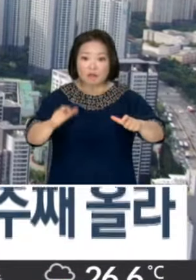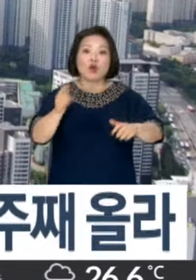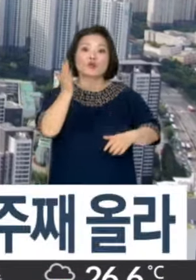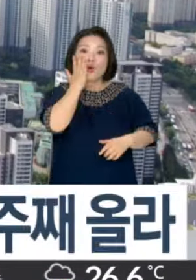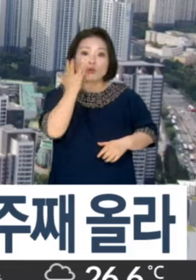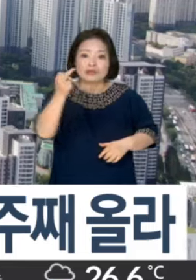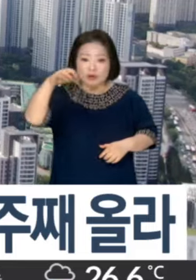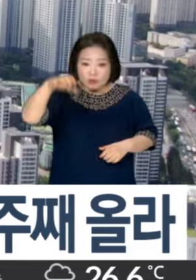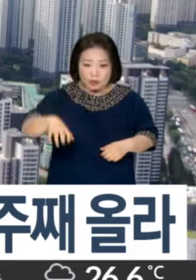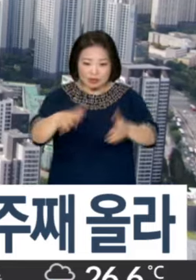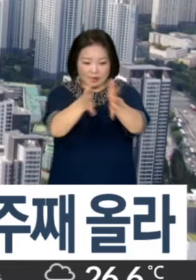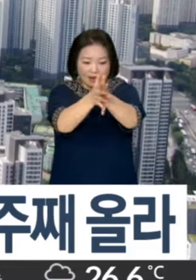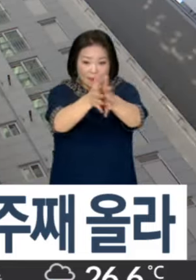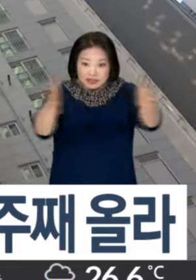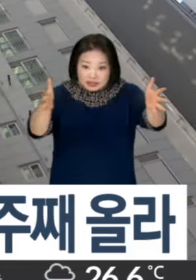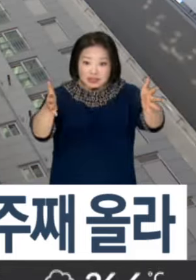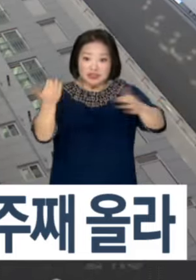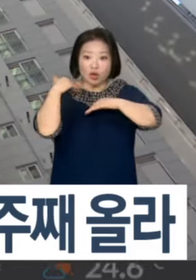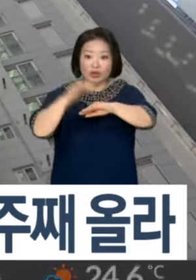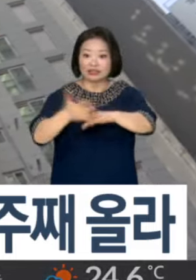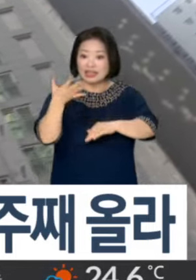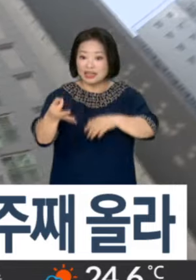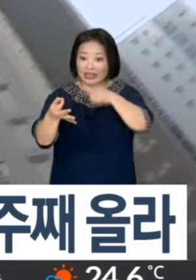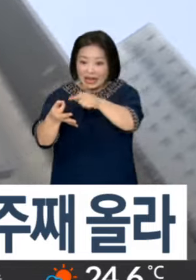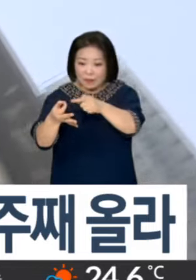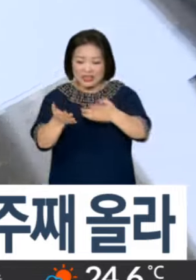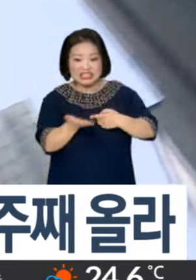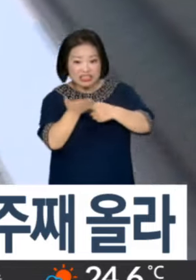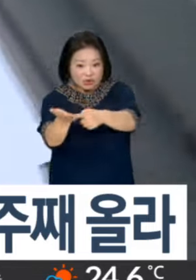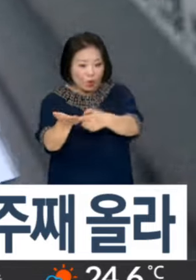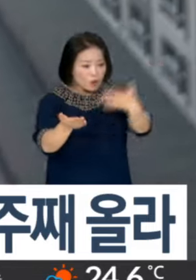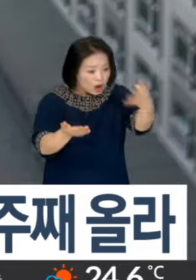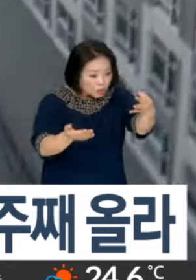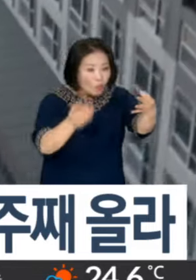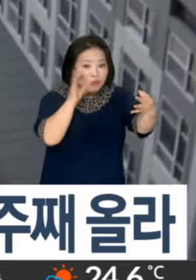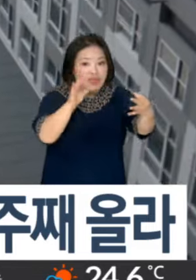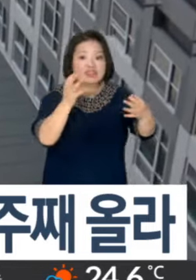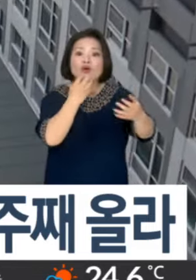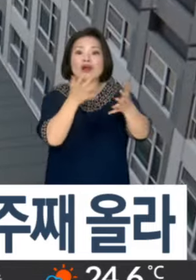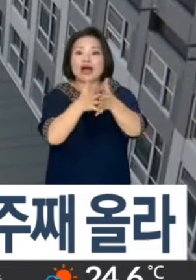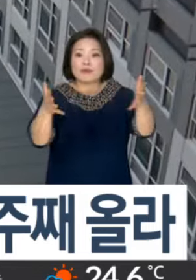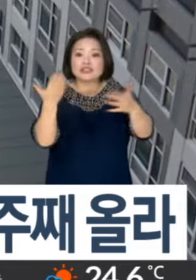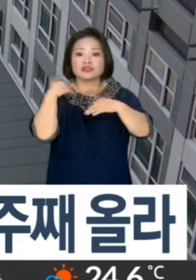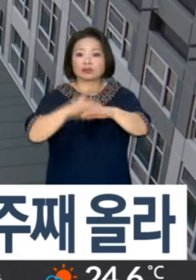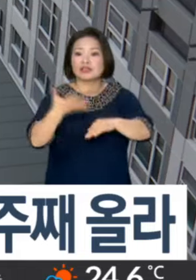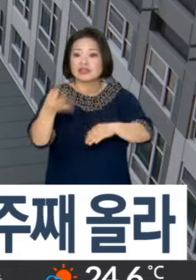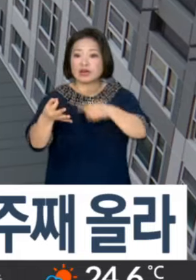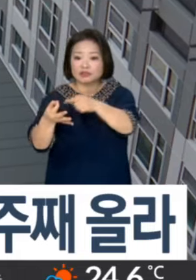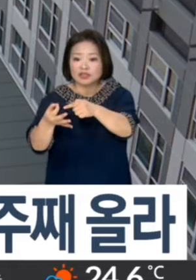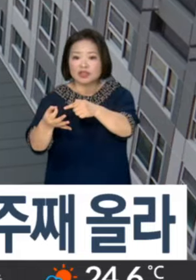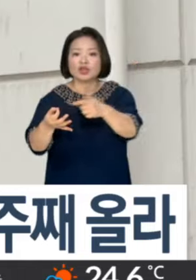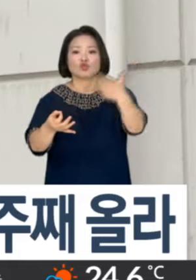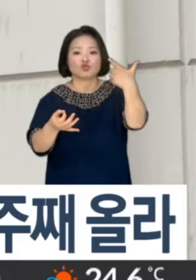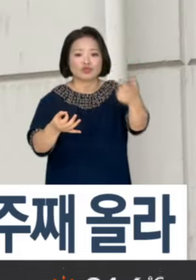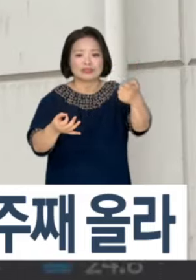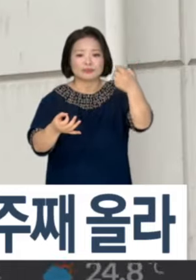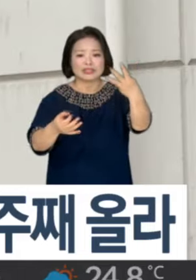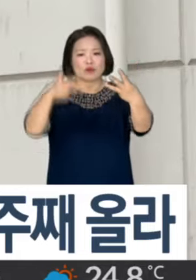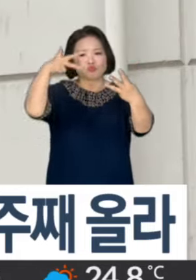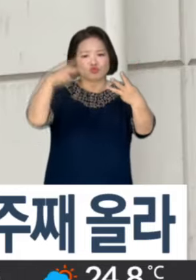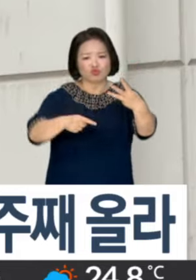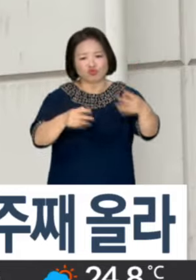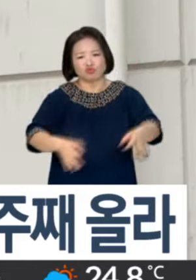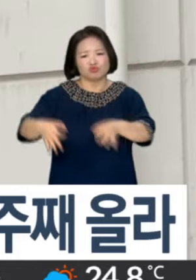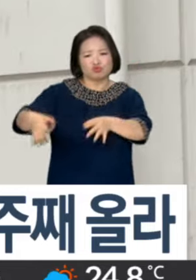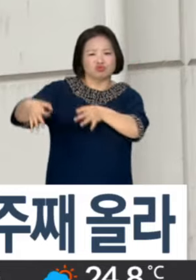대단지 아파트를 중심으로 전셋값 신고가도 나타나는 가운데 서울 아파트 전셋값은 63주 연속